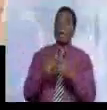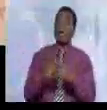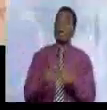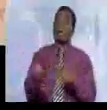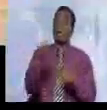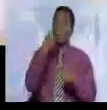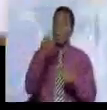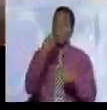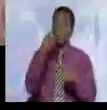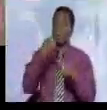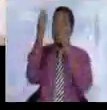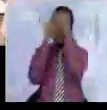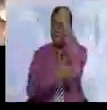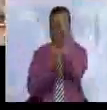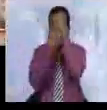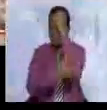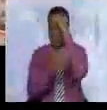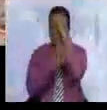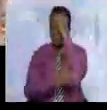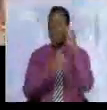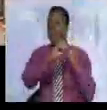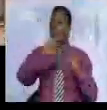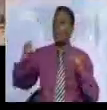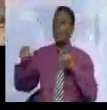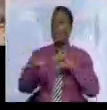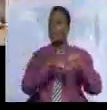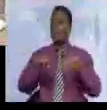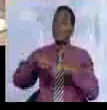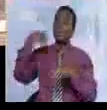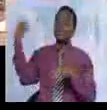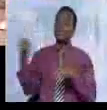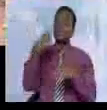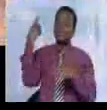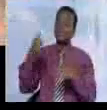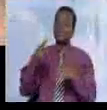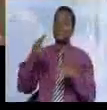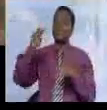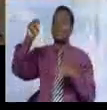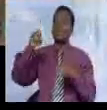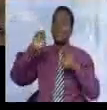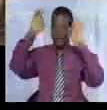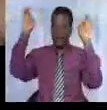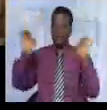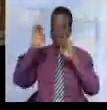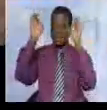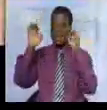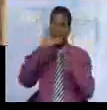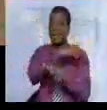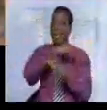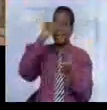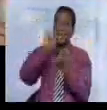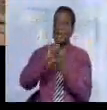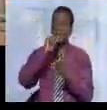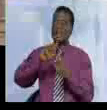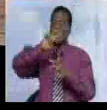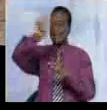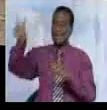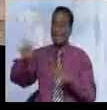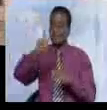l'an. La fête de l'IAM est célébrée les vendredis, jour déclaré saint, dans le respect des valeurs